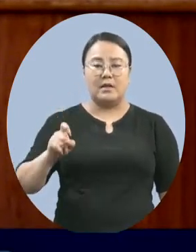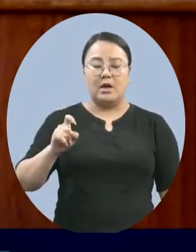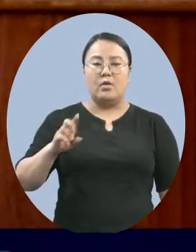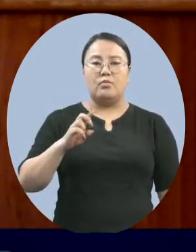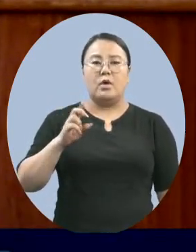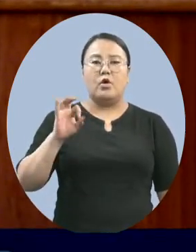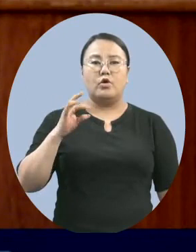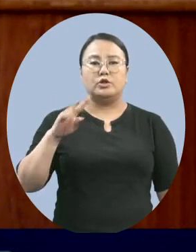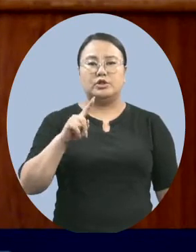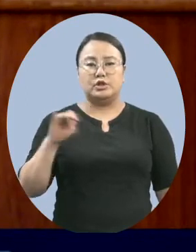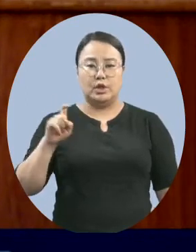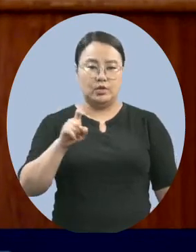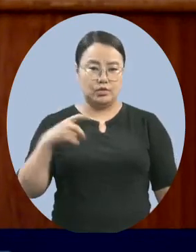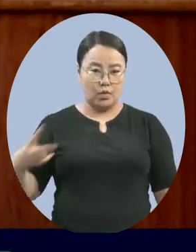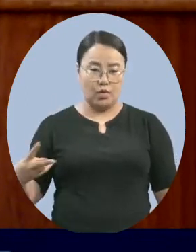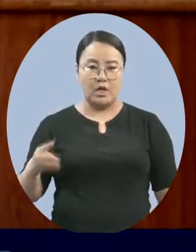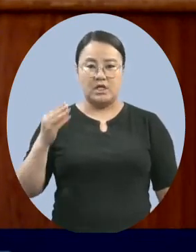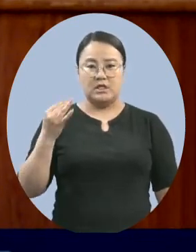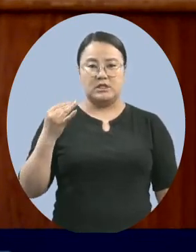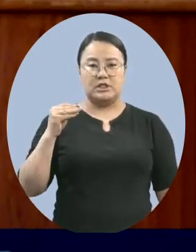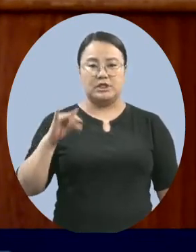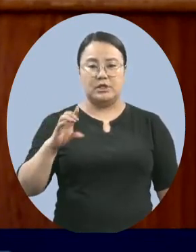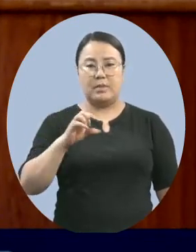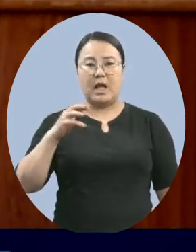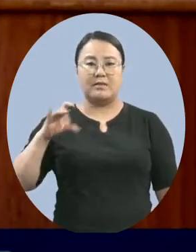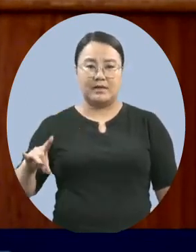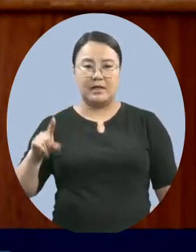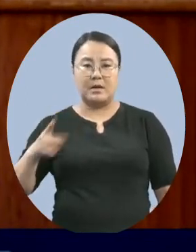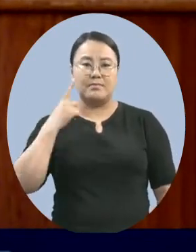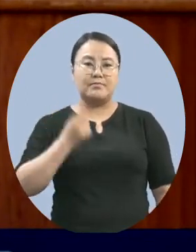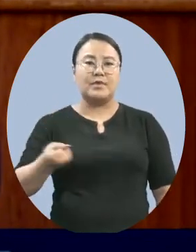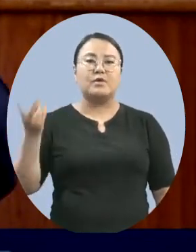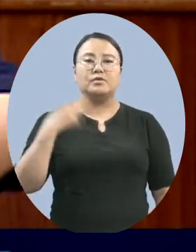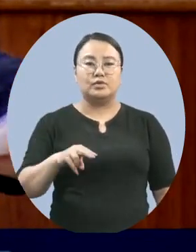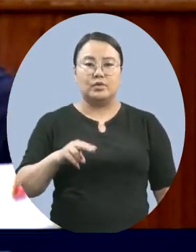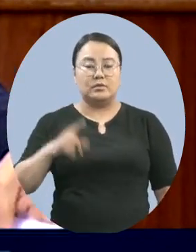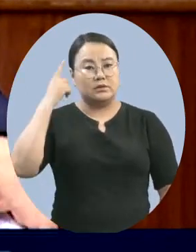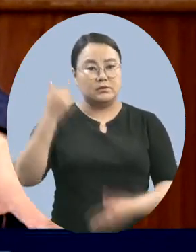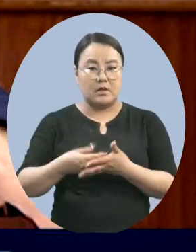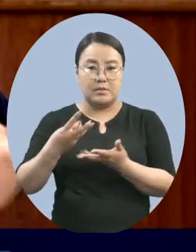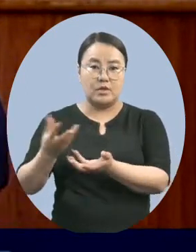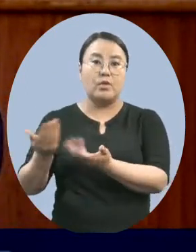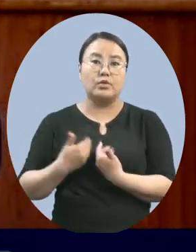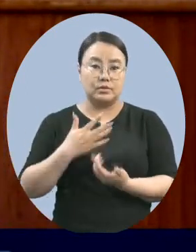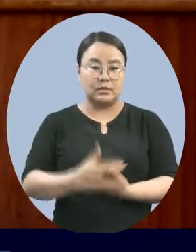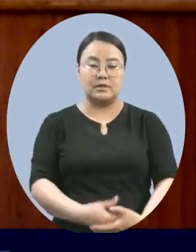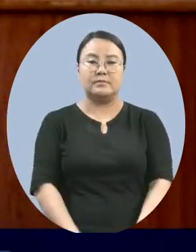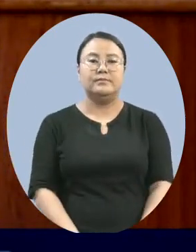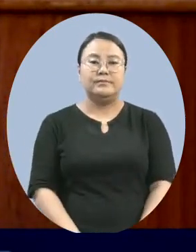Батрын үлзий хүү, Шидвэр Баатар гэд энэ эмгтээчүүд бас саналаа хийсэн байна.